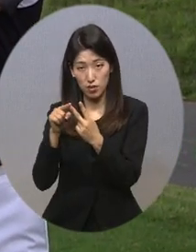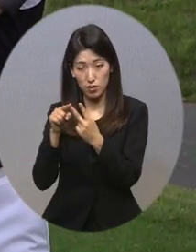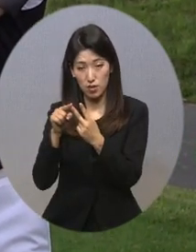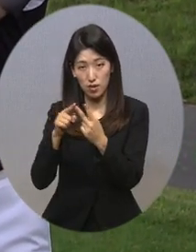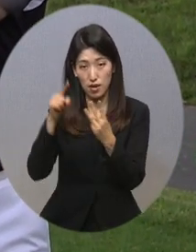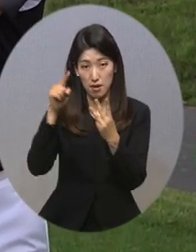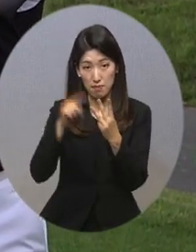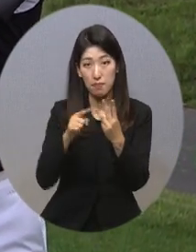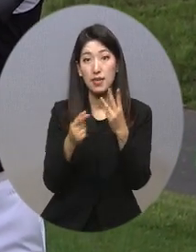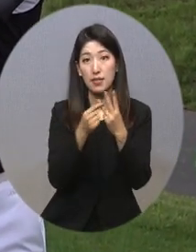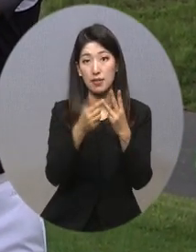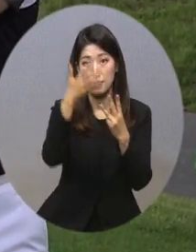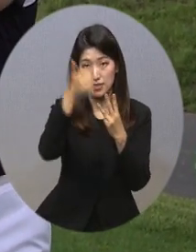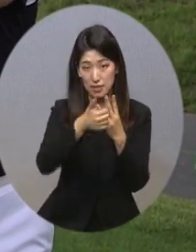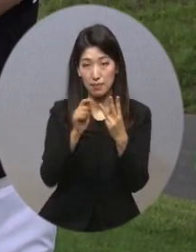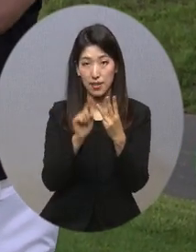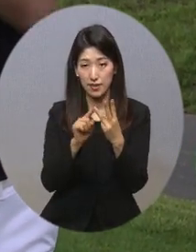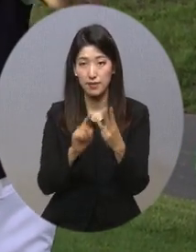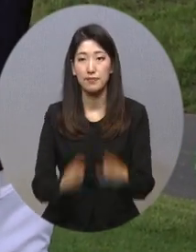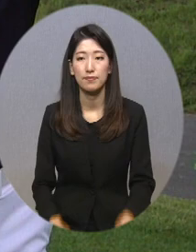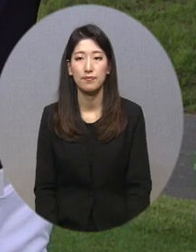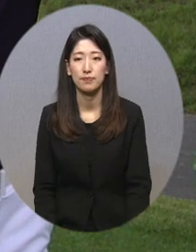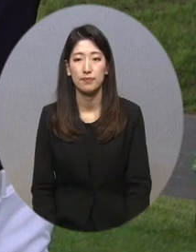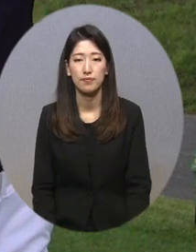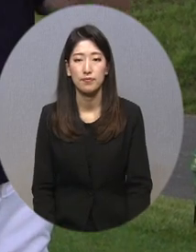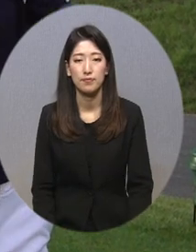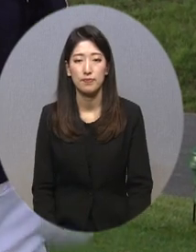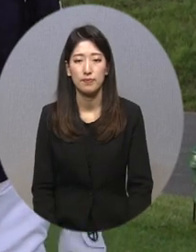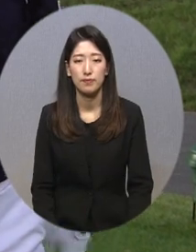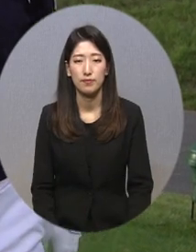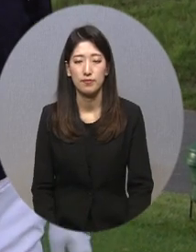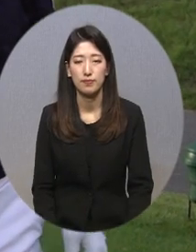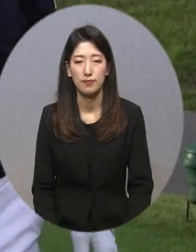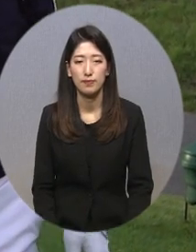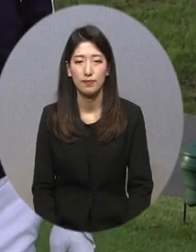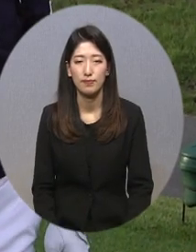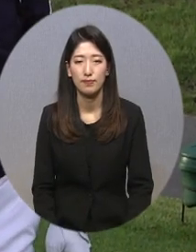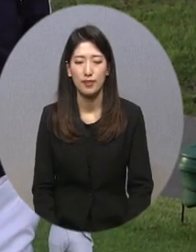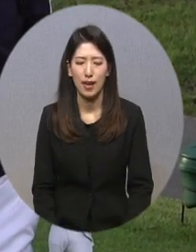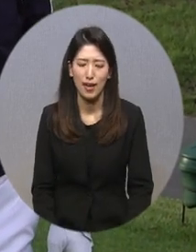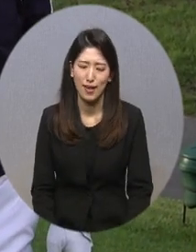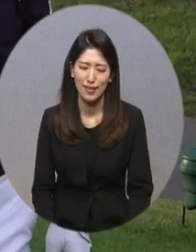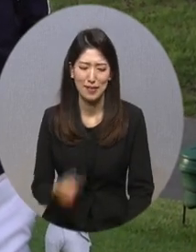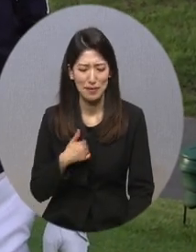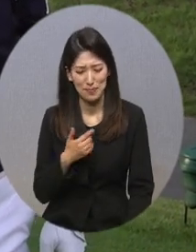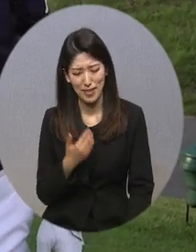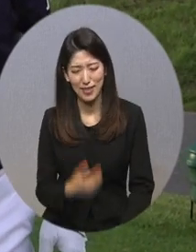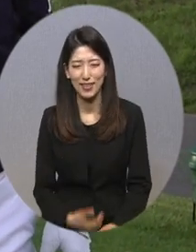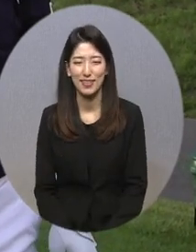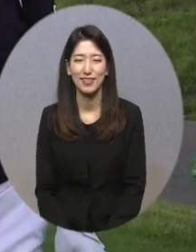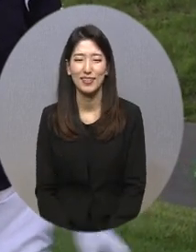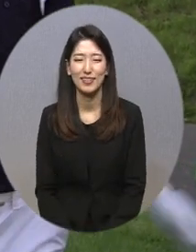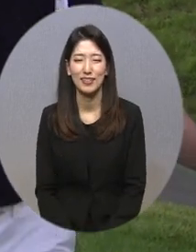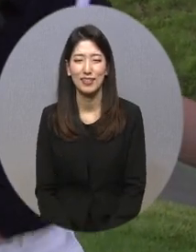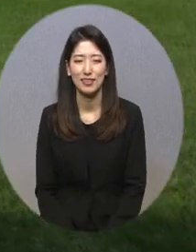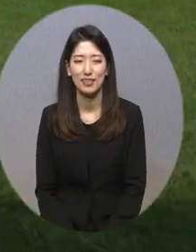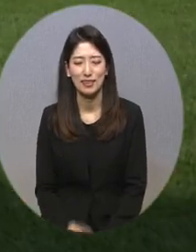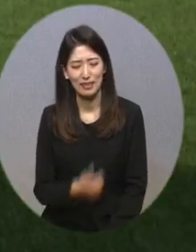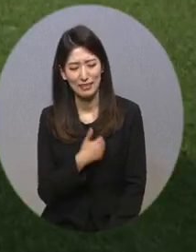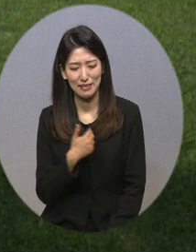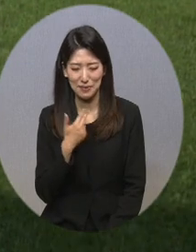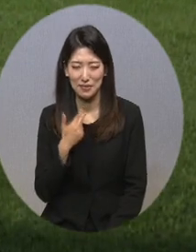칠게요. 너가 세컨하고 너가 나머지 치면 되겠다. 나머지? 될 수 없어? 마치겠습니다. 아니 근데 뭐든 잘